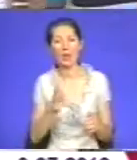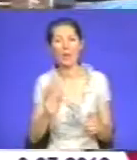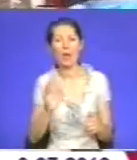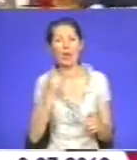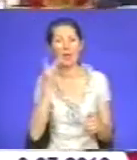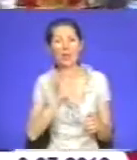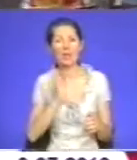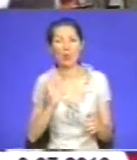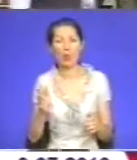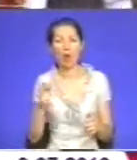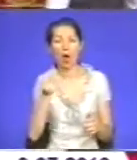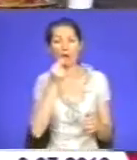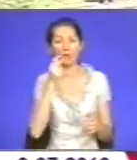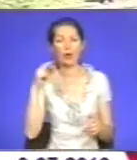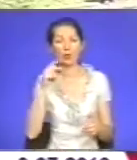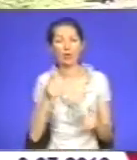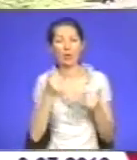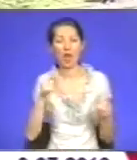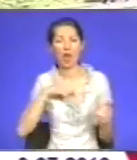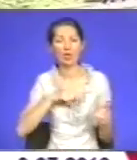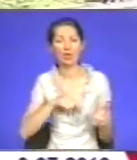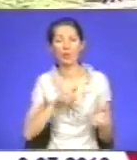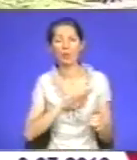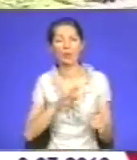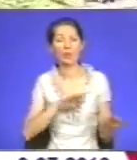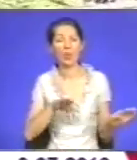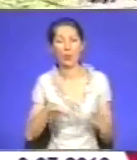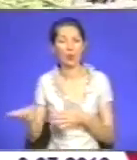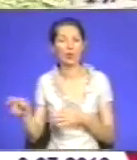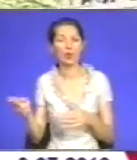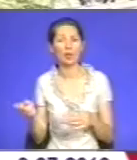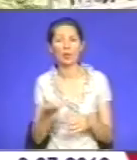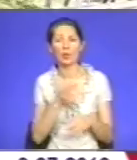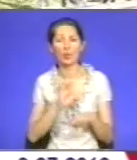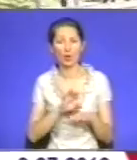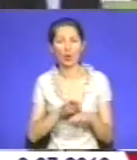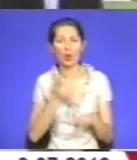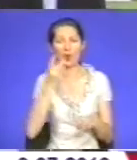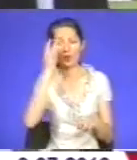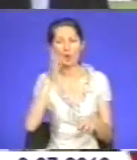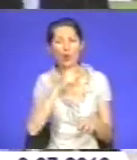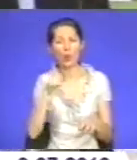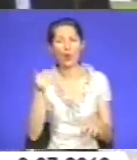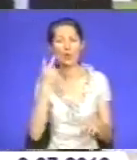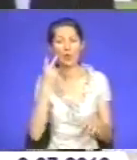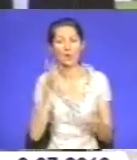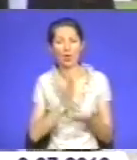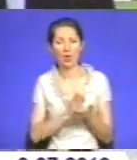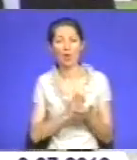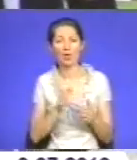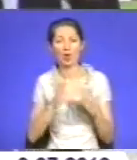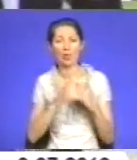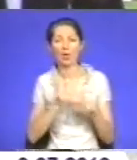було харчове отруєння, для організму воно не проходить безболісно. У літню пору завжди тримайте в домашній аптеці сорбенти.